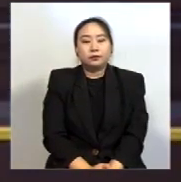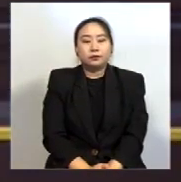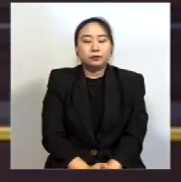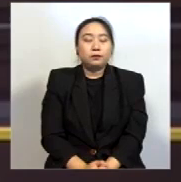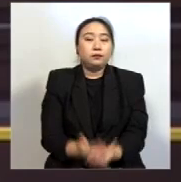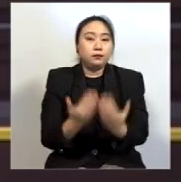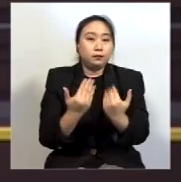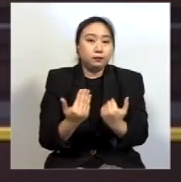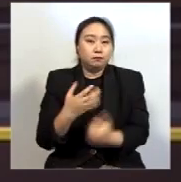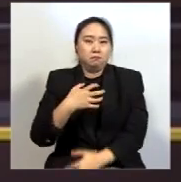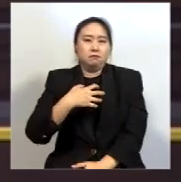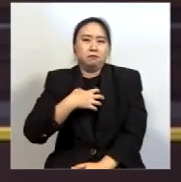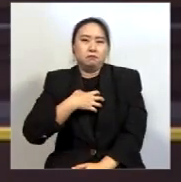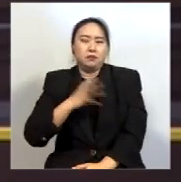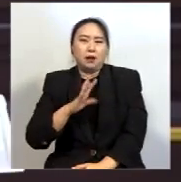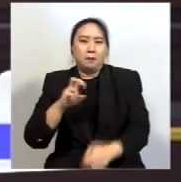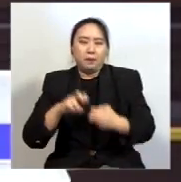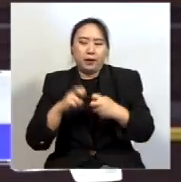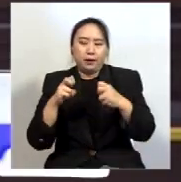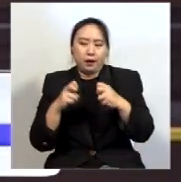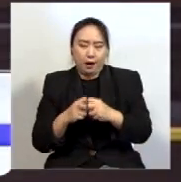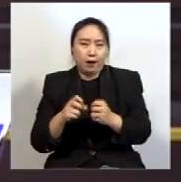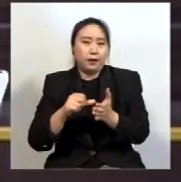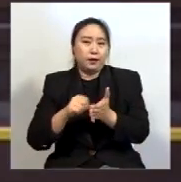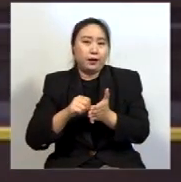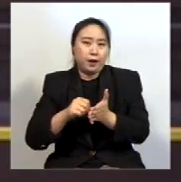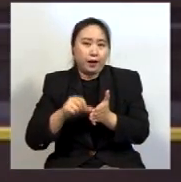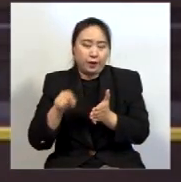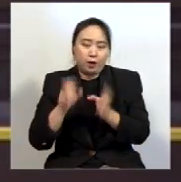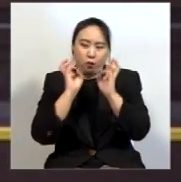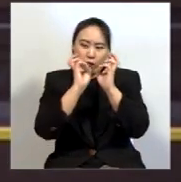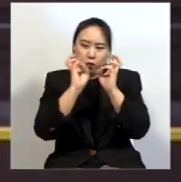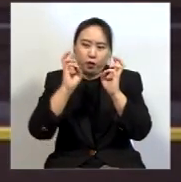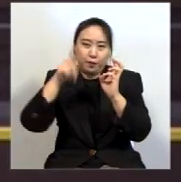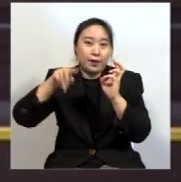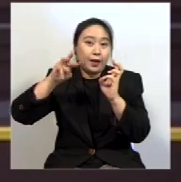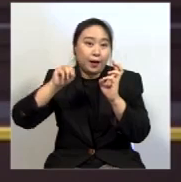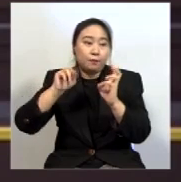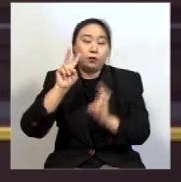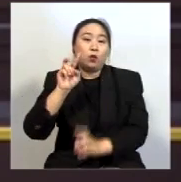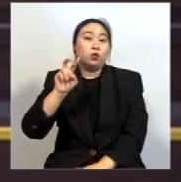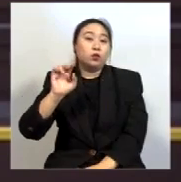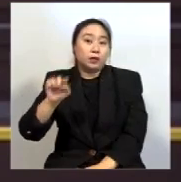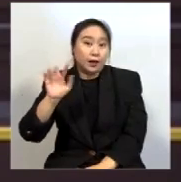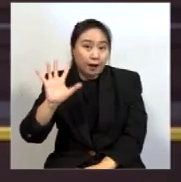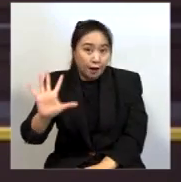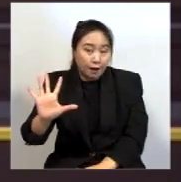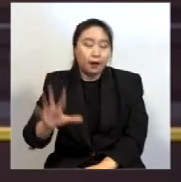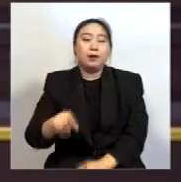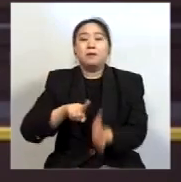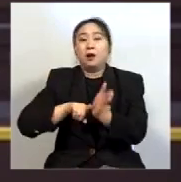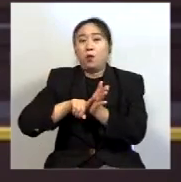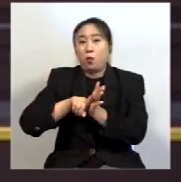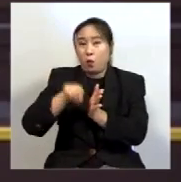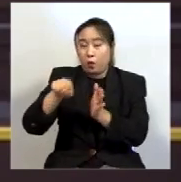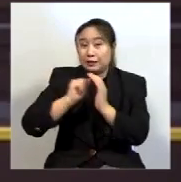เราไม่อยากให้การแก้ปัญหาบ้านเราเนี่ยไม่ใช่แค่ฝุ่นหรอกฝุ่น PM 2.5 นะไม่ใช่แค่โคโรนานะมันมีอีกหลายโรคสำหรับ